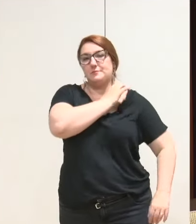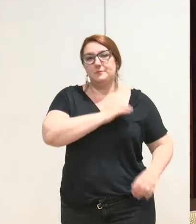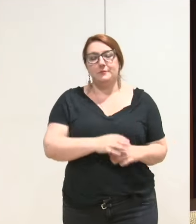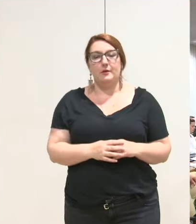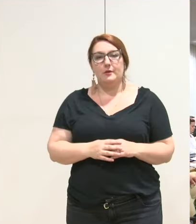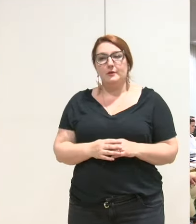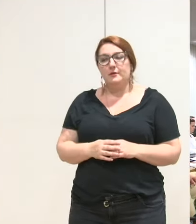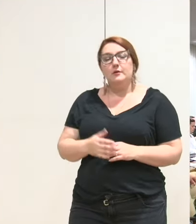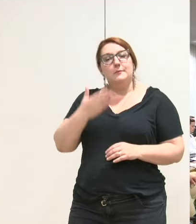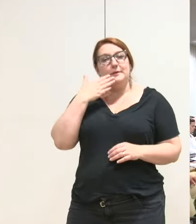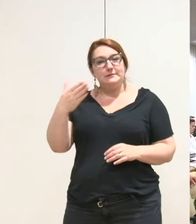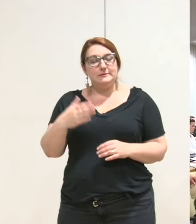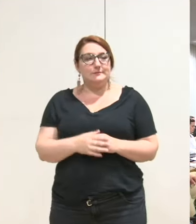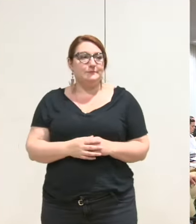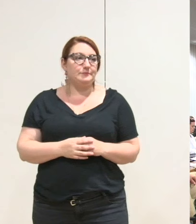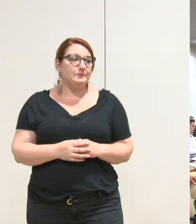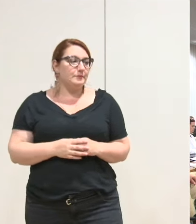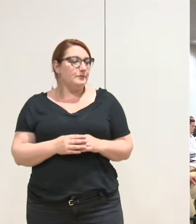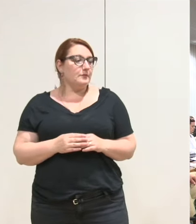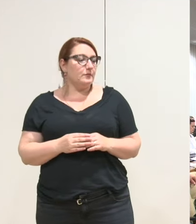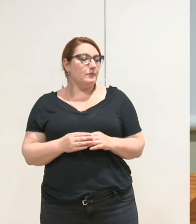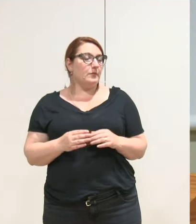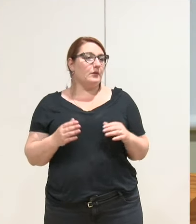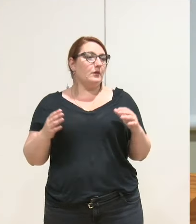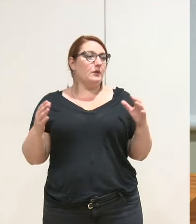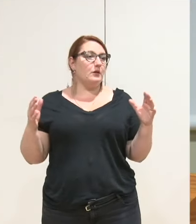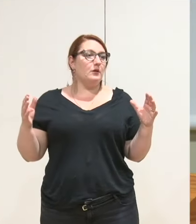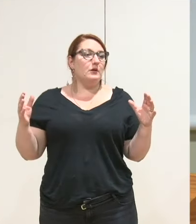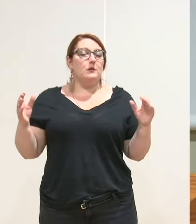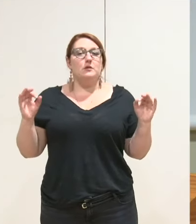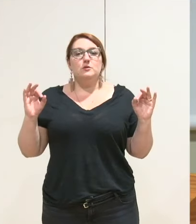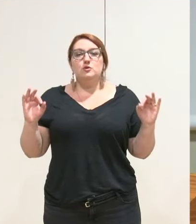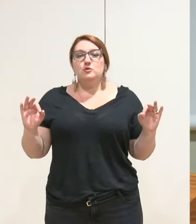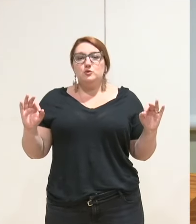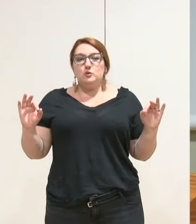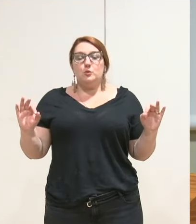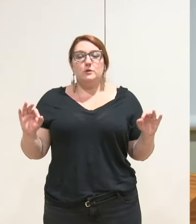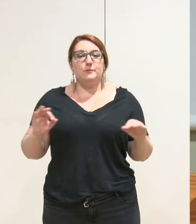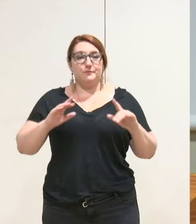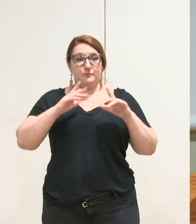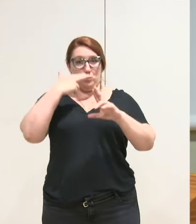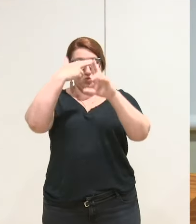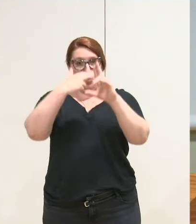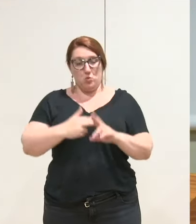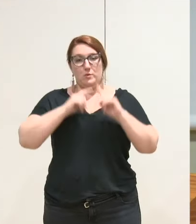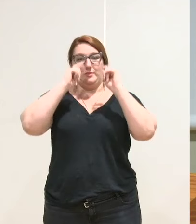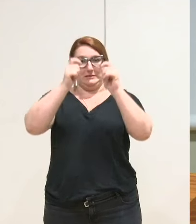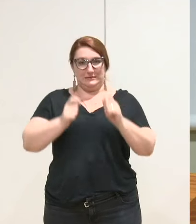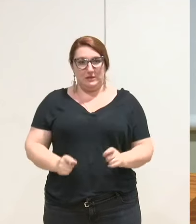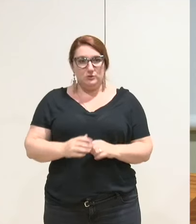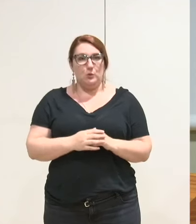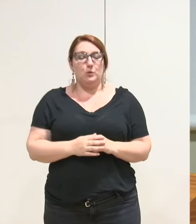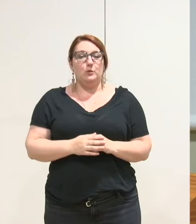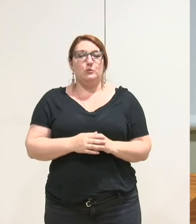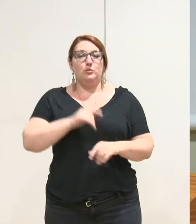associations merci il y a donc les désignations euh des